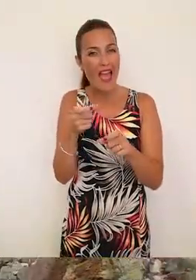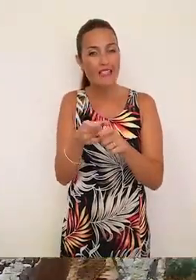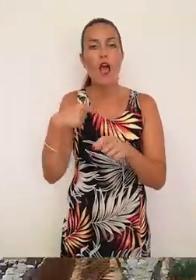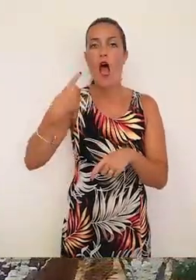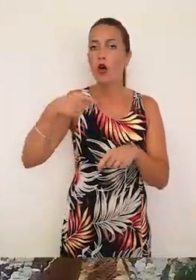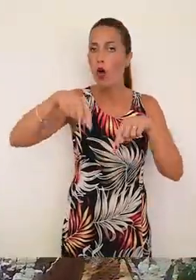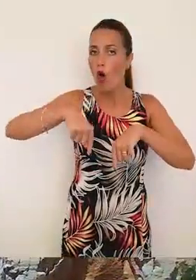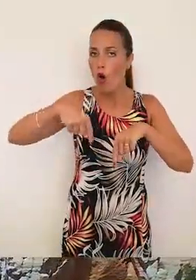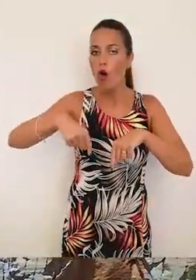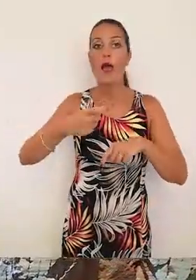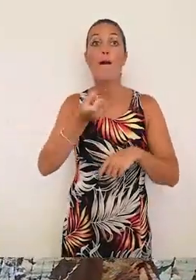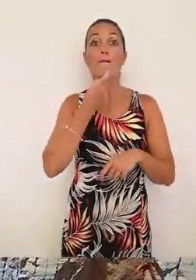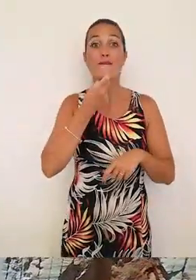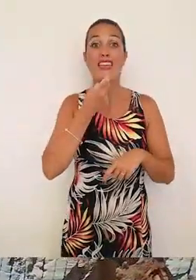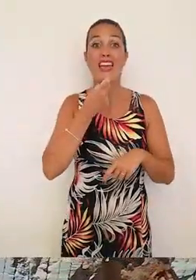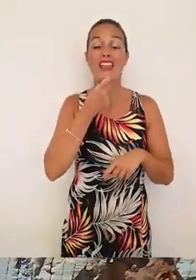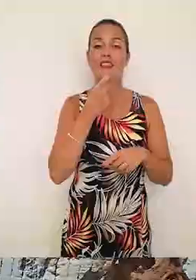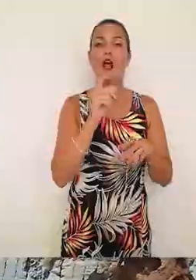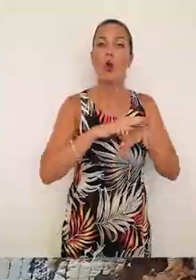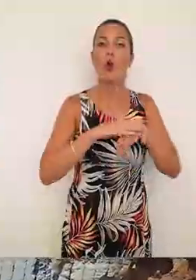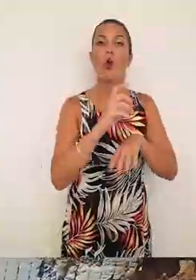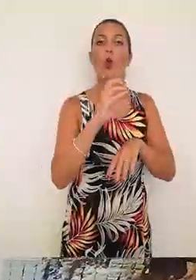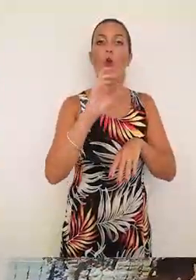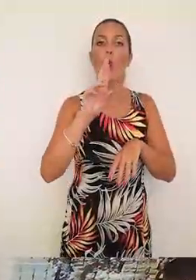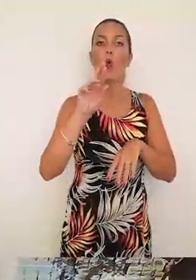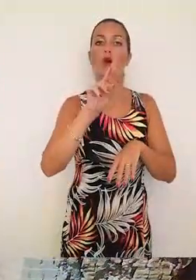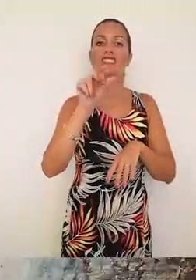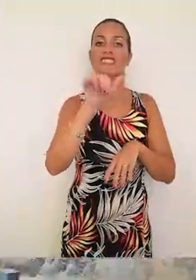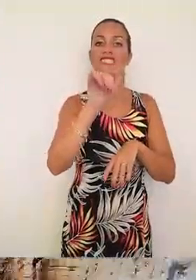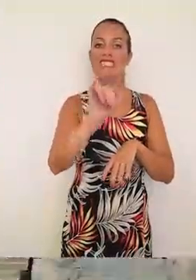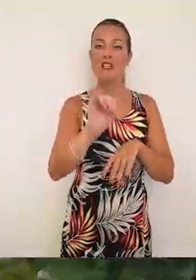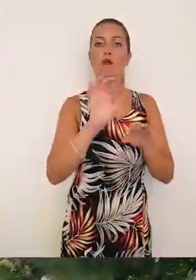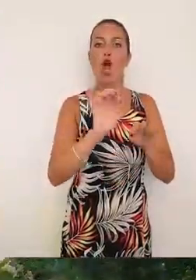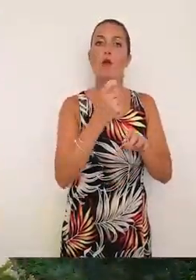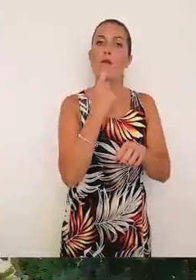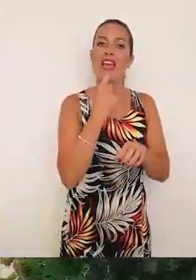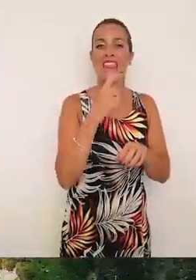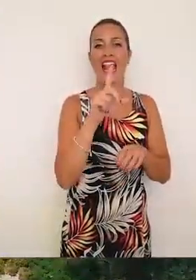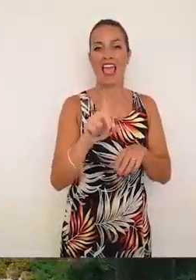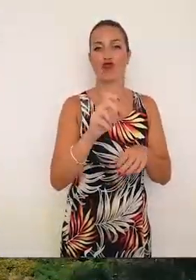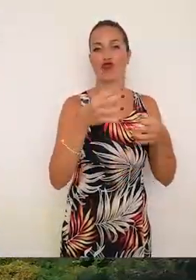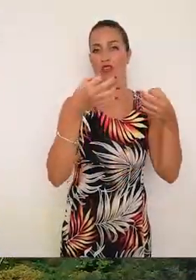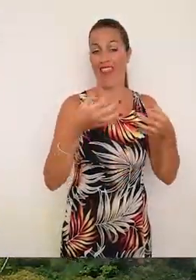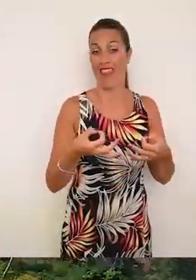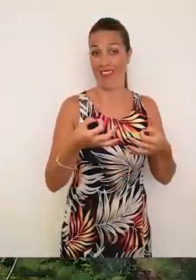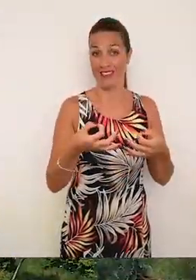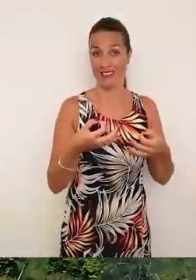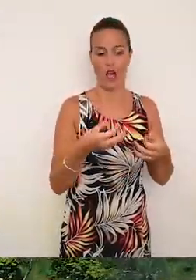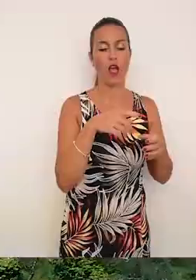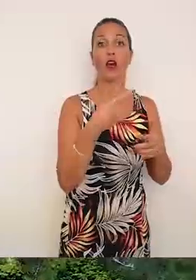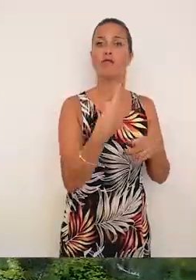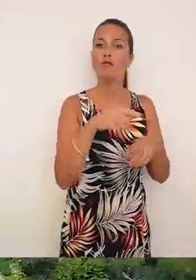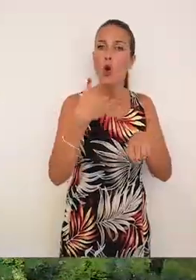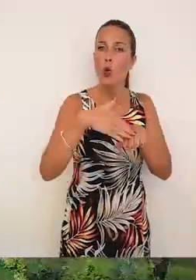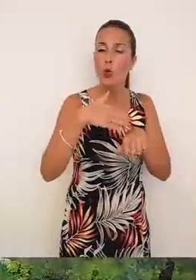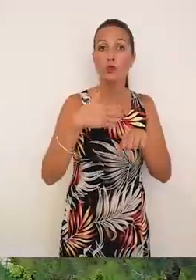L'economia del territorio ancora oggi è caratterizzata dall'estrazione della pietra di Curzi, tra le varietà più pregiate di